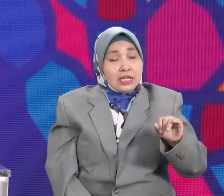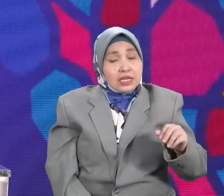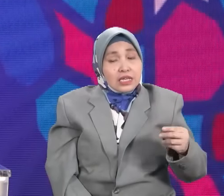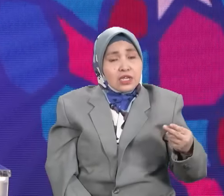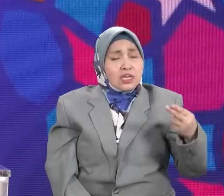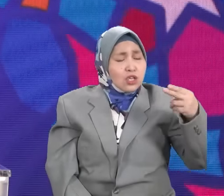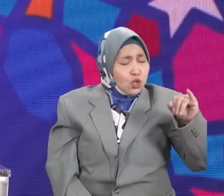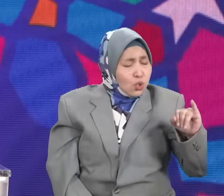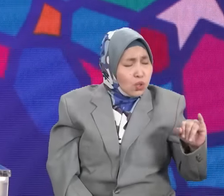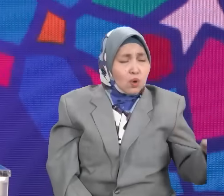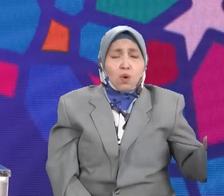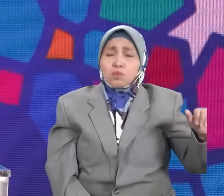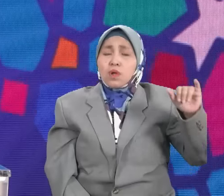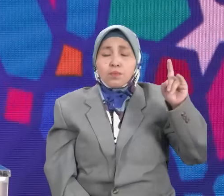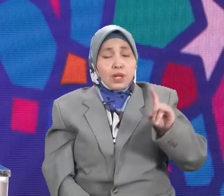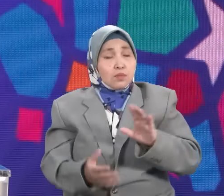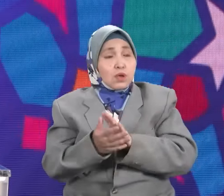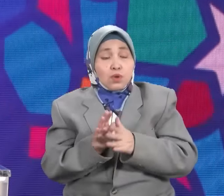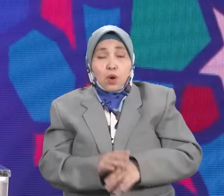Allahu akbar